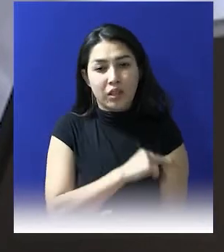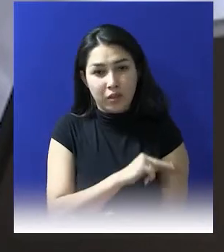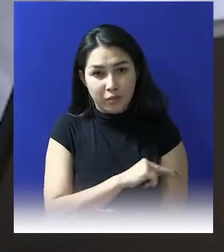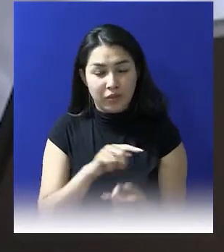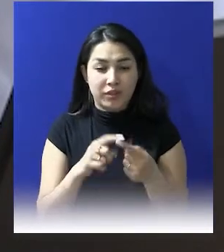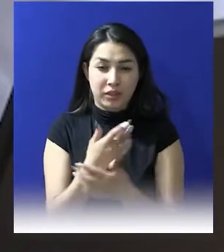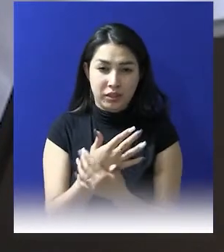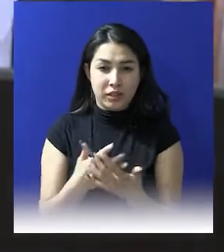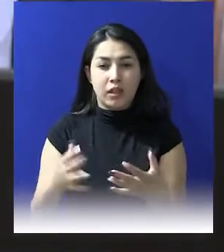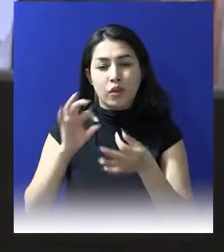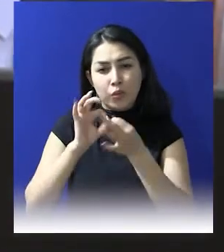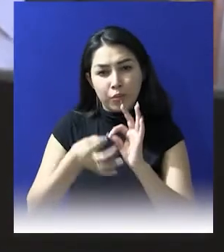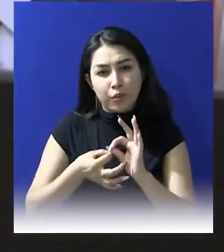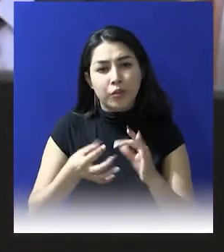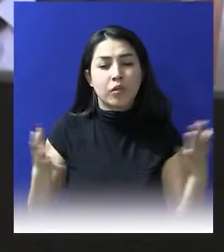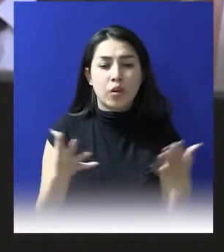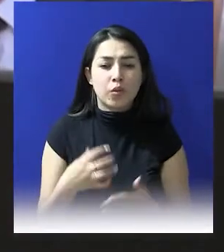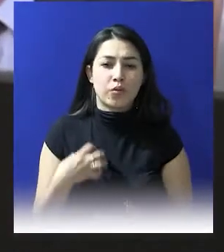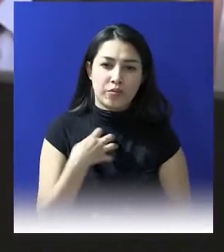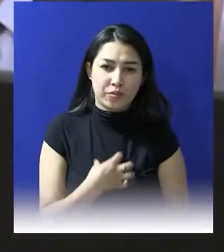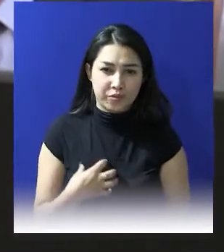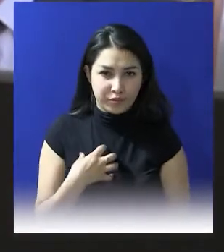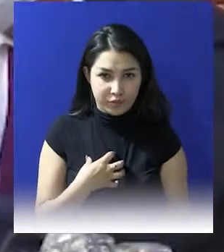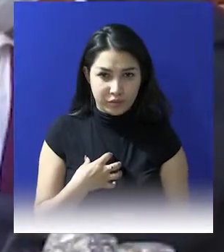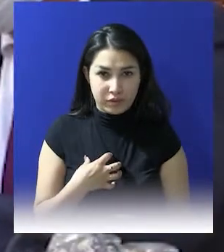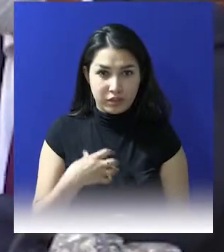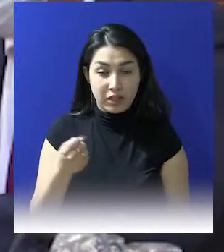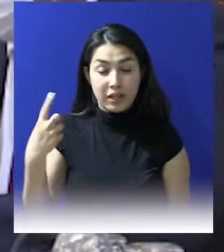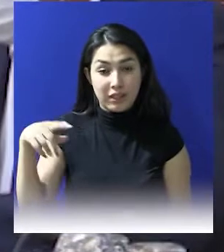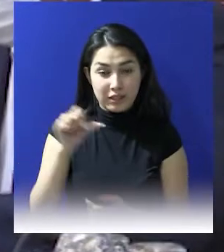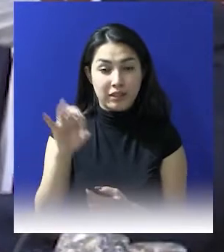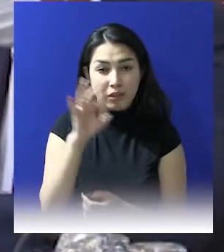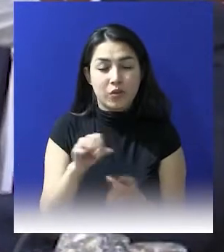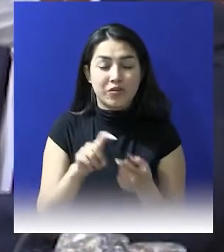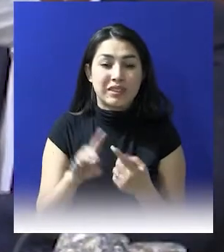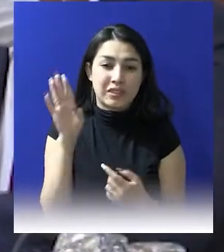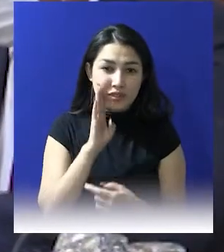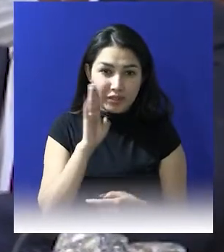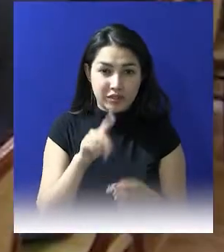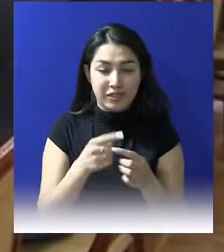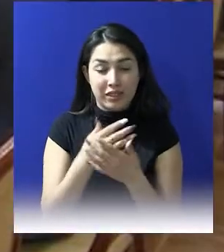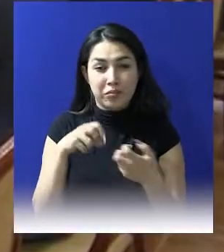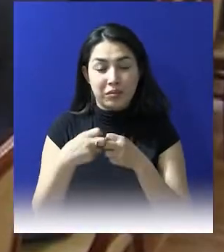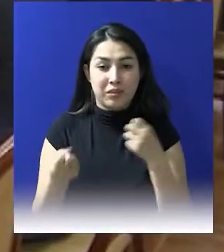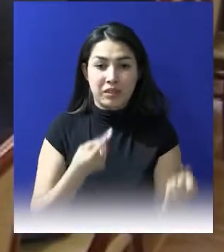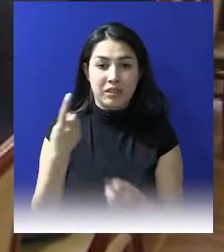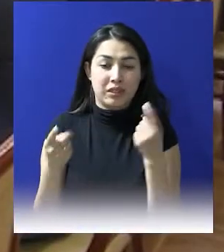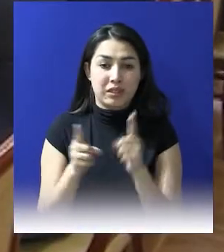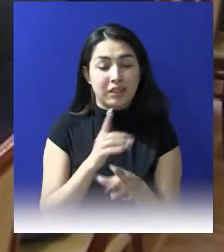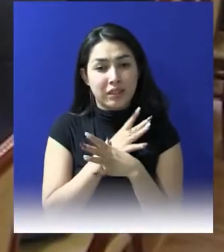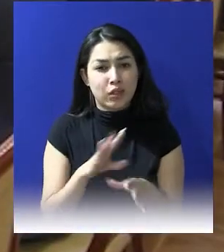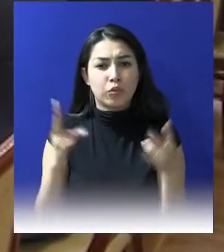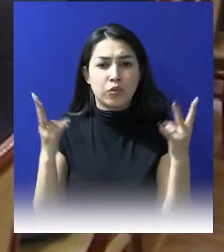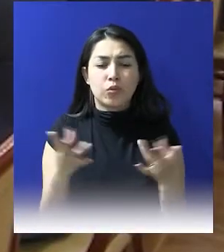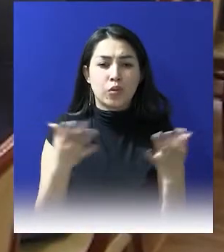жұмыстарды бәсеңдетпей, толық қуаттылығына шығарудың маңыздылығын атап өтті. Ал аптап ыстық болғанда су тапшылығы туындамас үшін қазірден қамдану